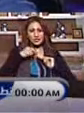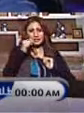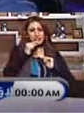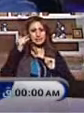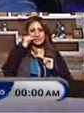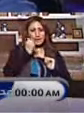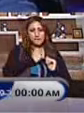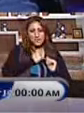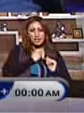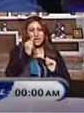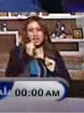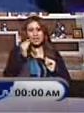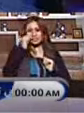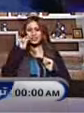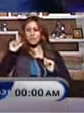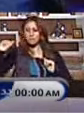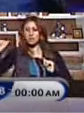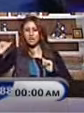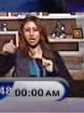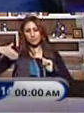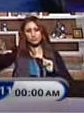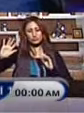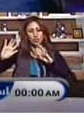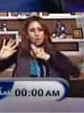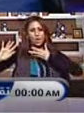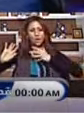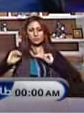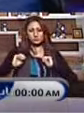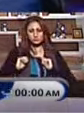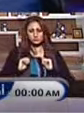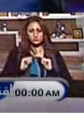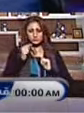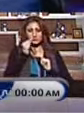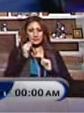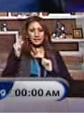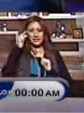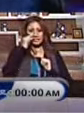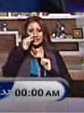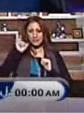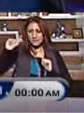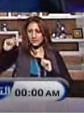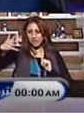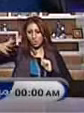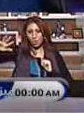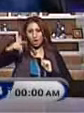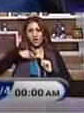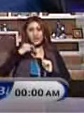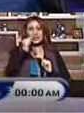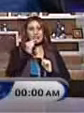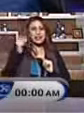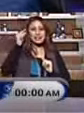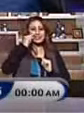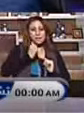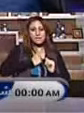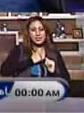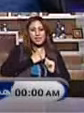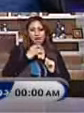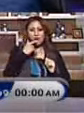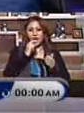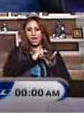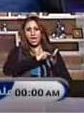ولي دين هذا الرقي لكم دينكم ولي دين دينهم في عرف الاسلام ايه